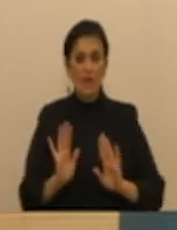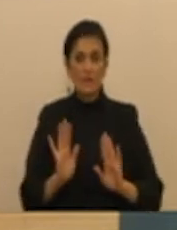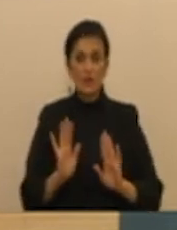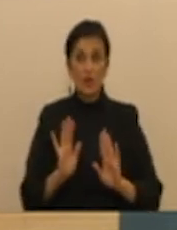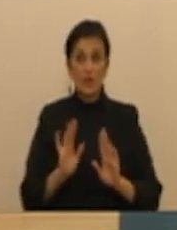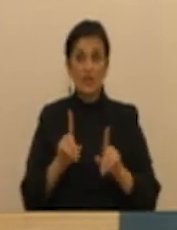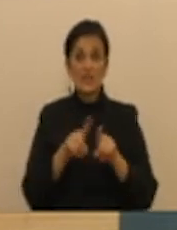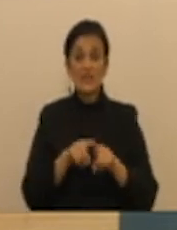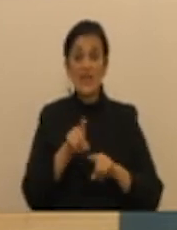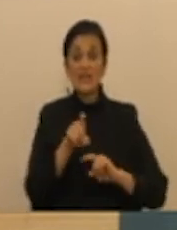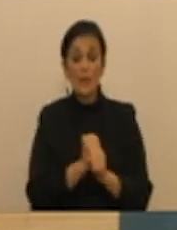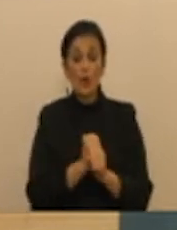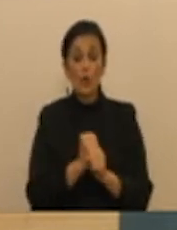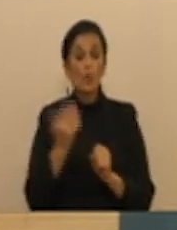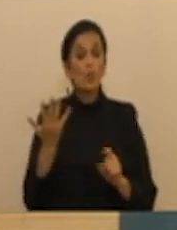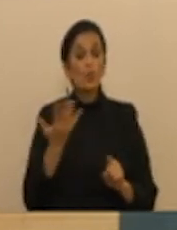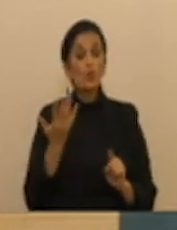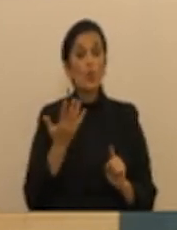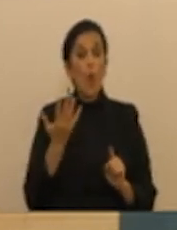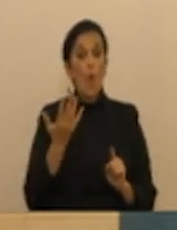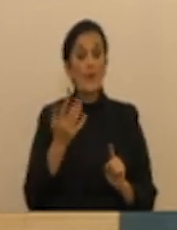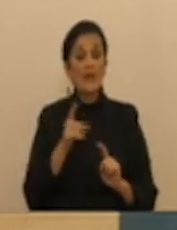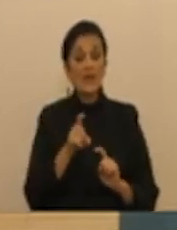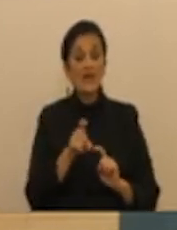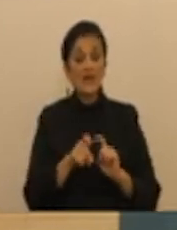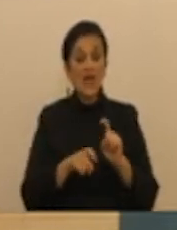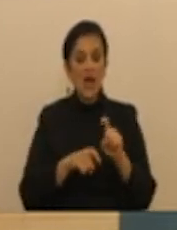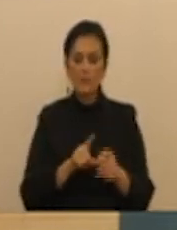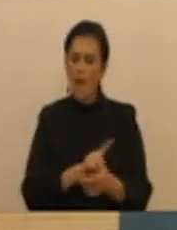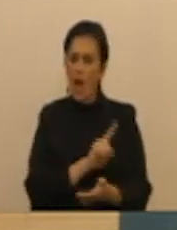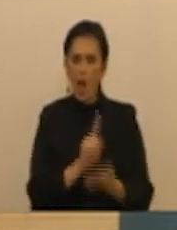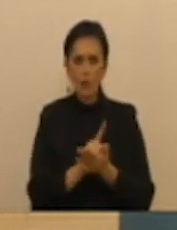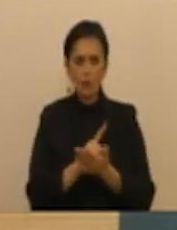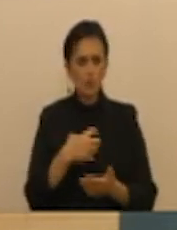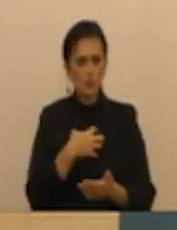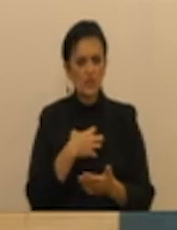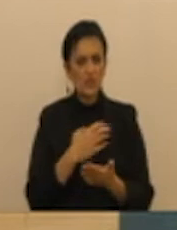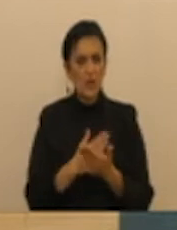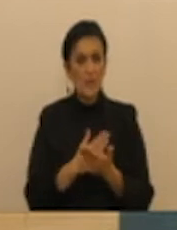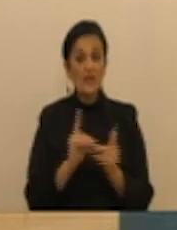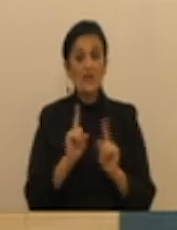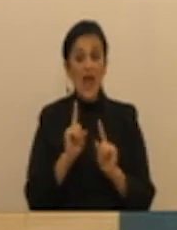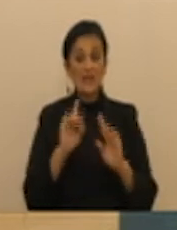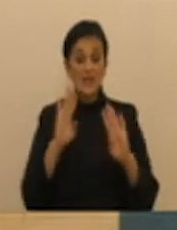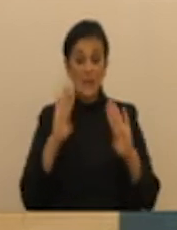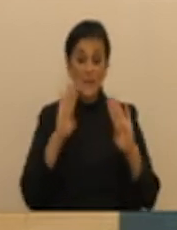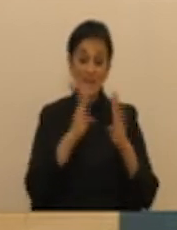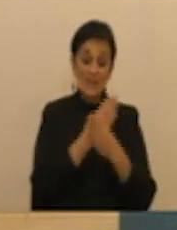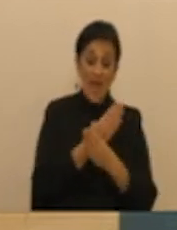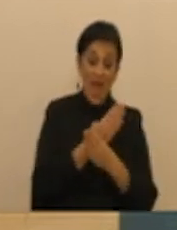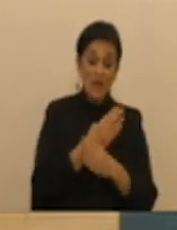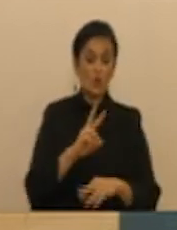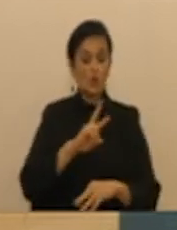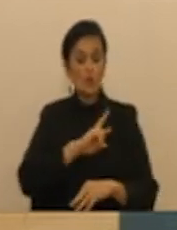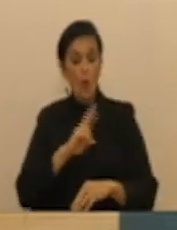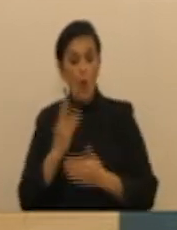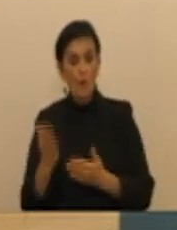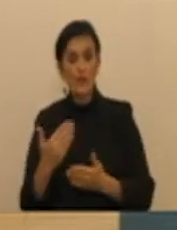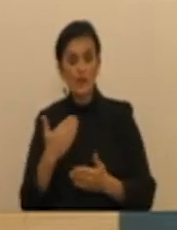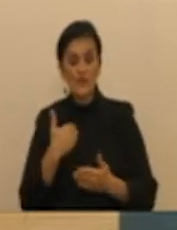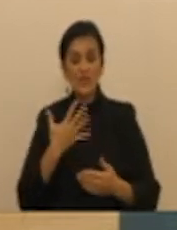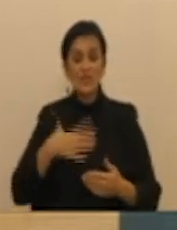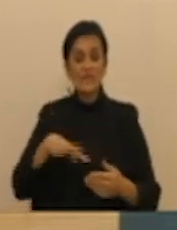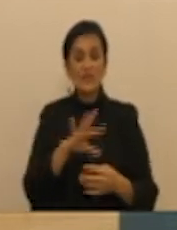გადავდგათ ისეთი ნაბიჯები რომლის გადადგმაც აუცილებელია რათა მტერიც და მოყვარეთ ჩვენი ქვეყნის